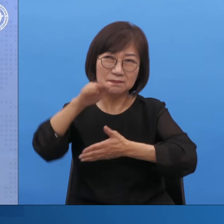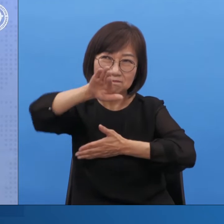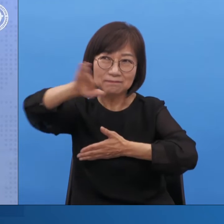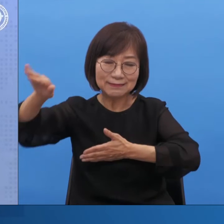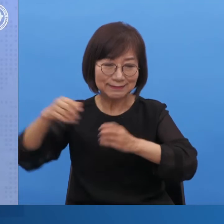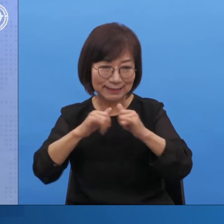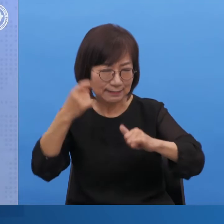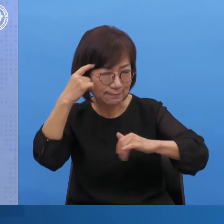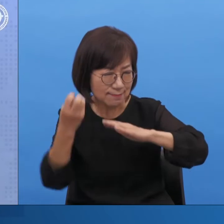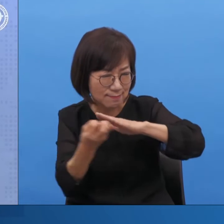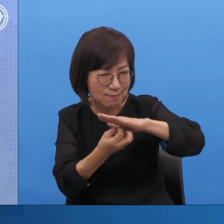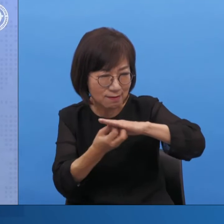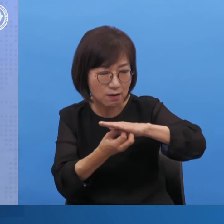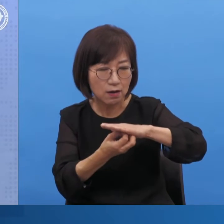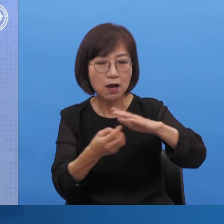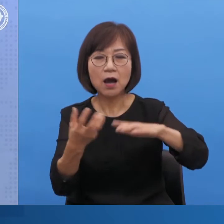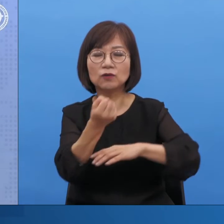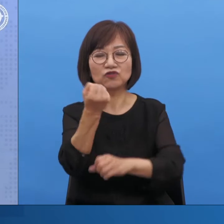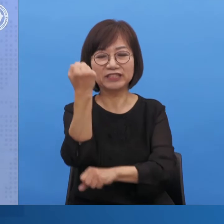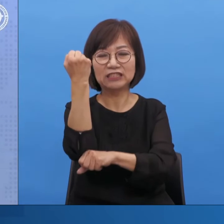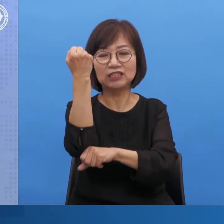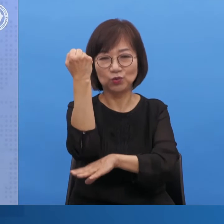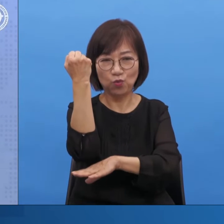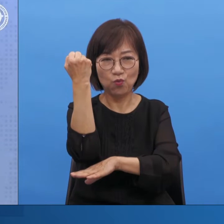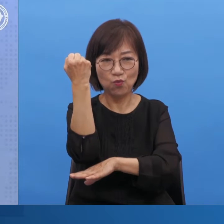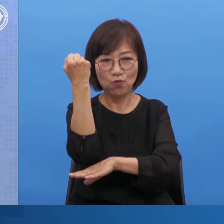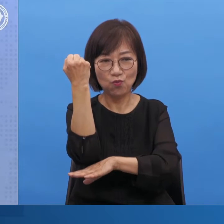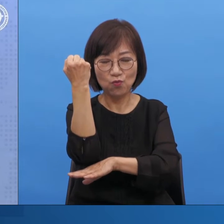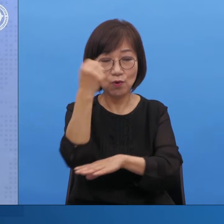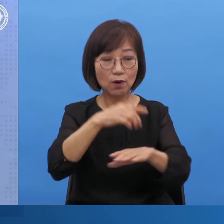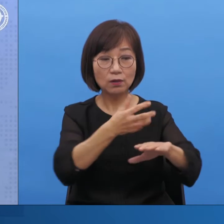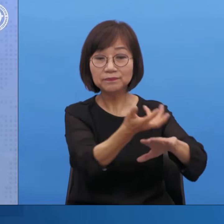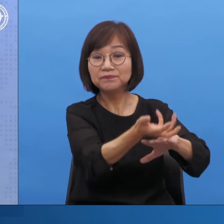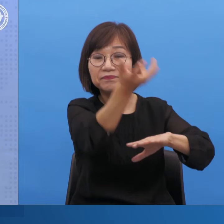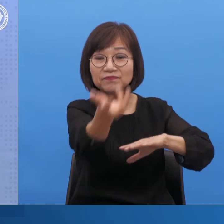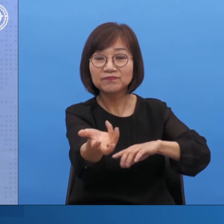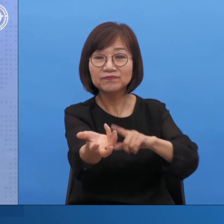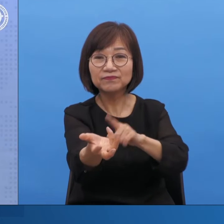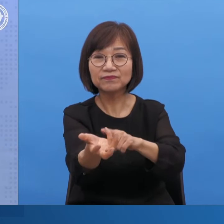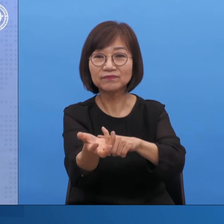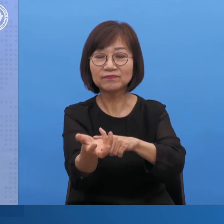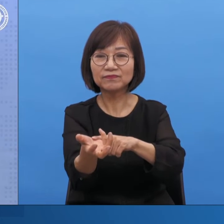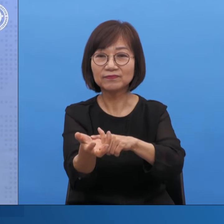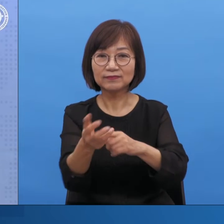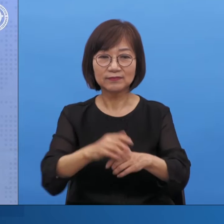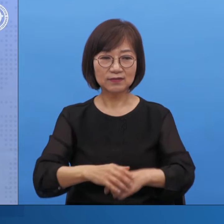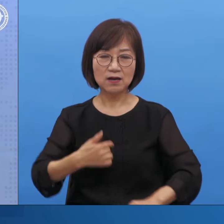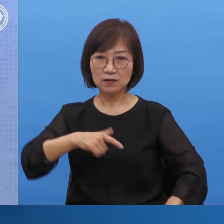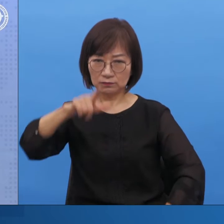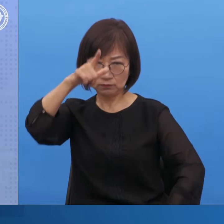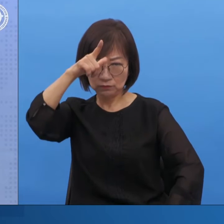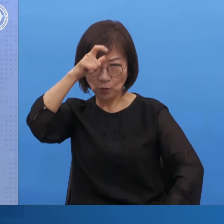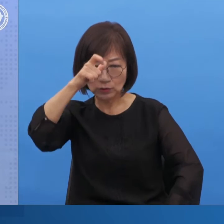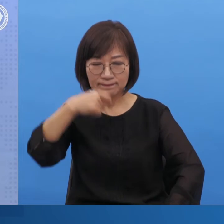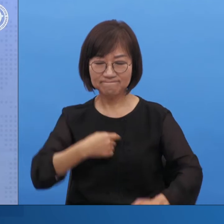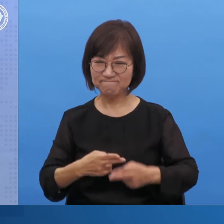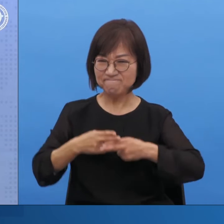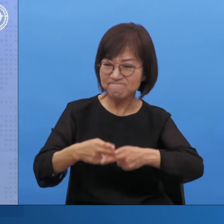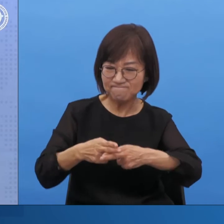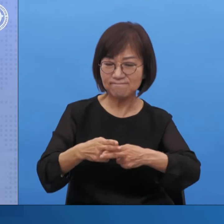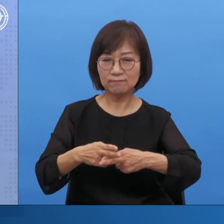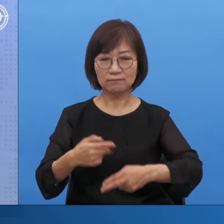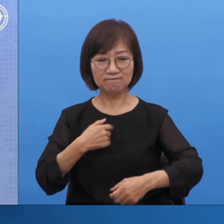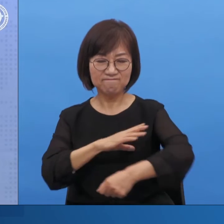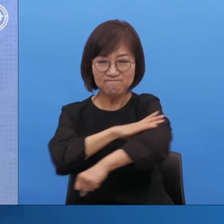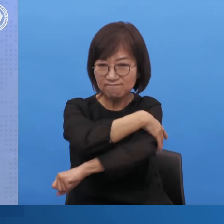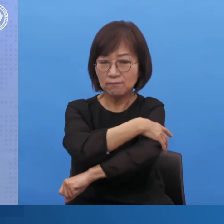somewhere and it's just filled foundation of humanism. 어떤 교회 가보니까요. 전 자기 주장만 자기 멋대로라. 그걸로 기초를 안 하세요.